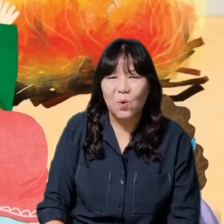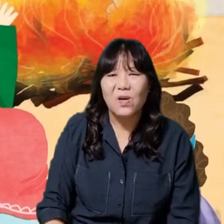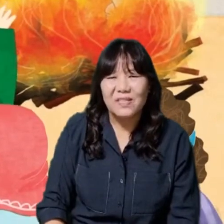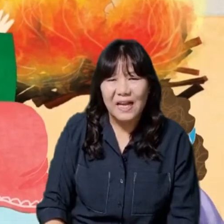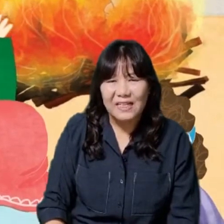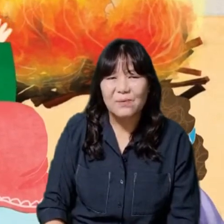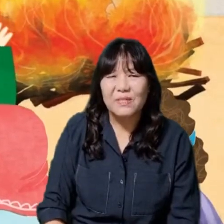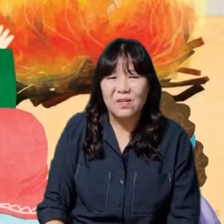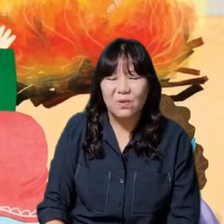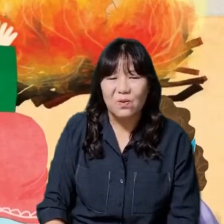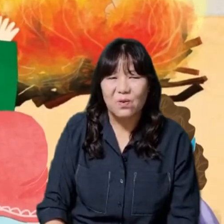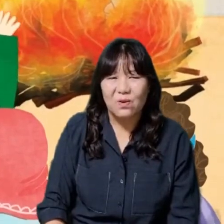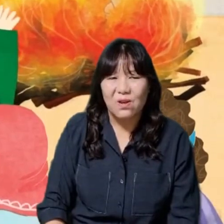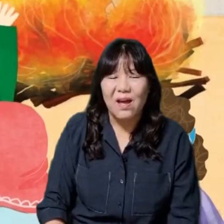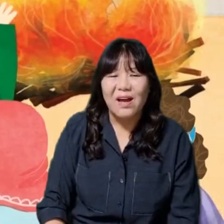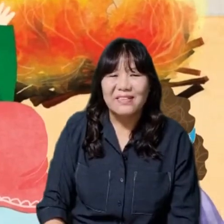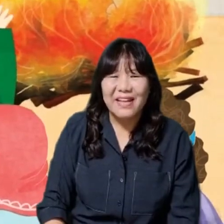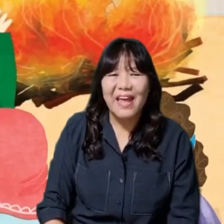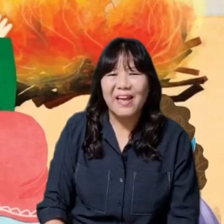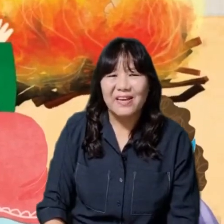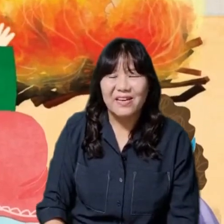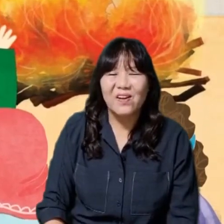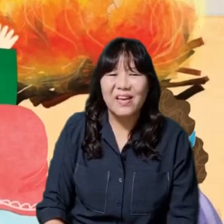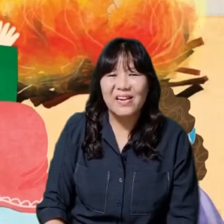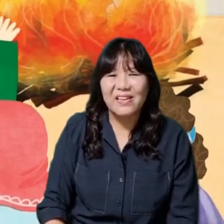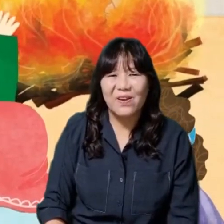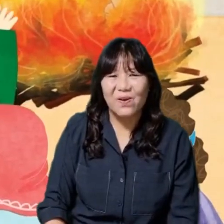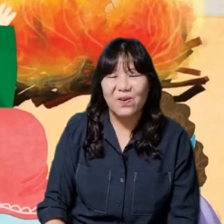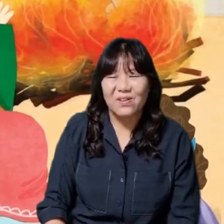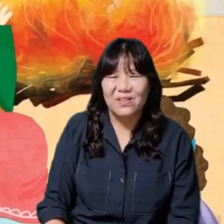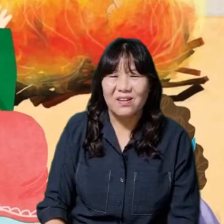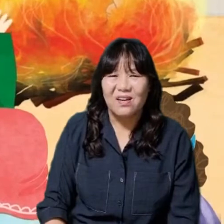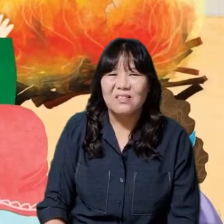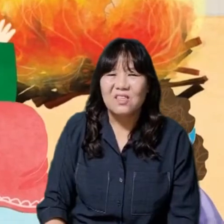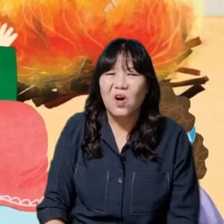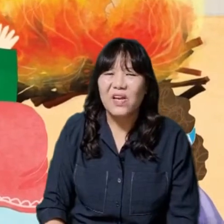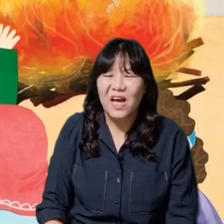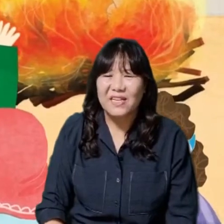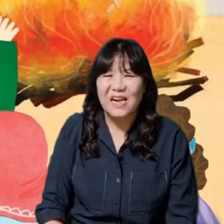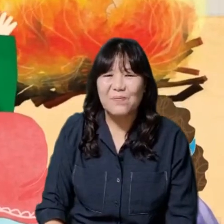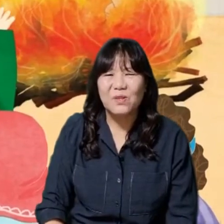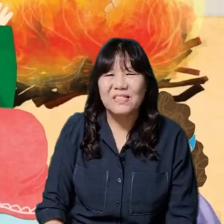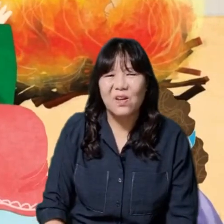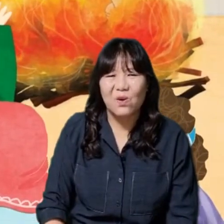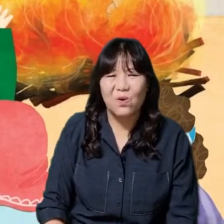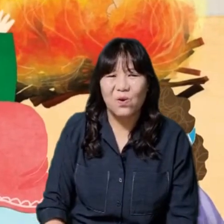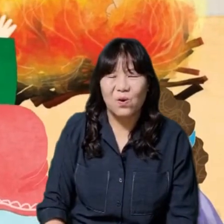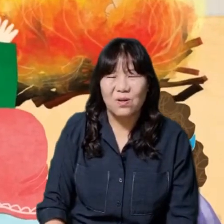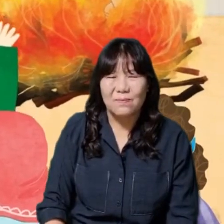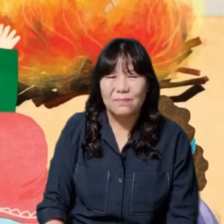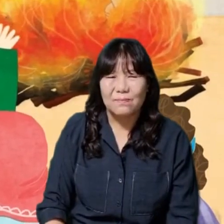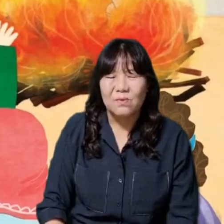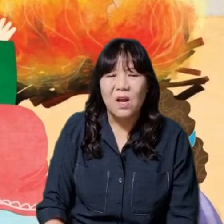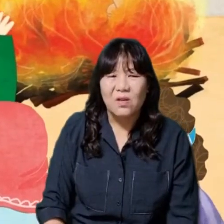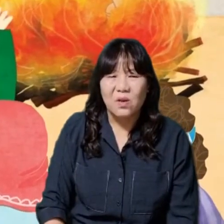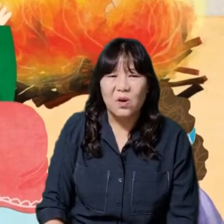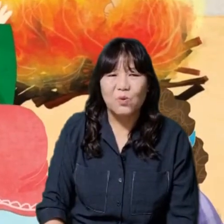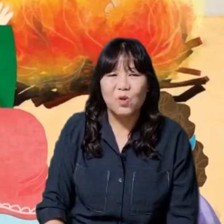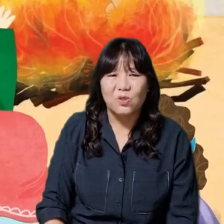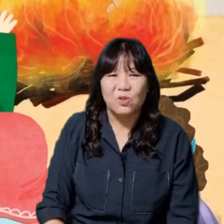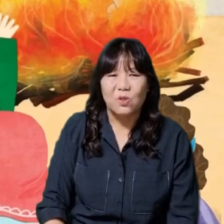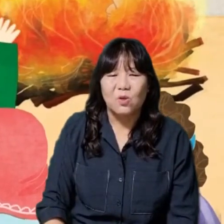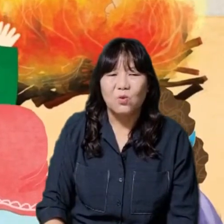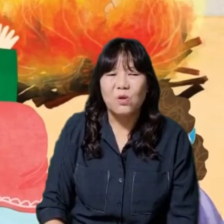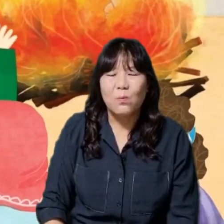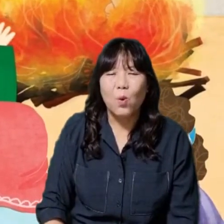섬기겠다고 다짐했어요. 네, 그렇게 할게요. 저희가 잘못했어요.